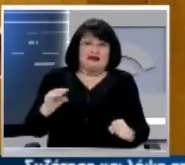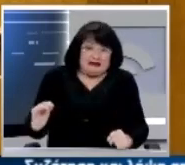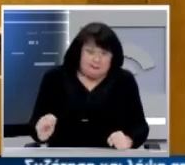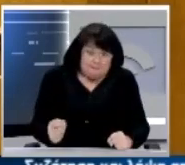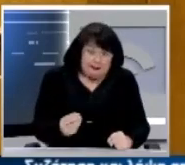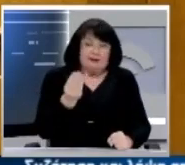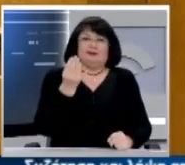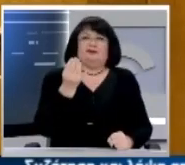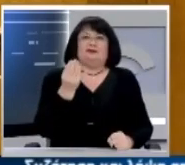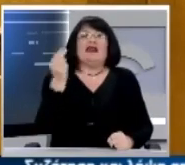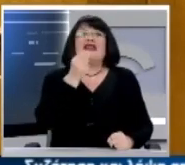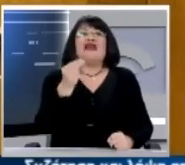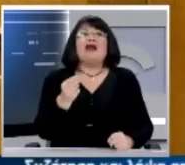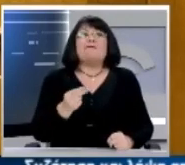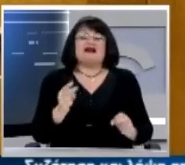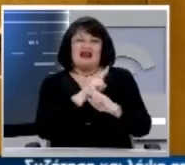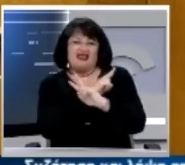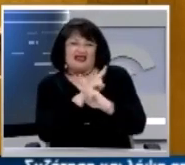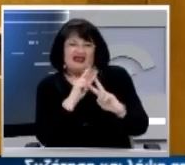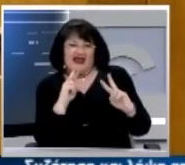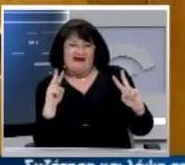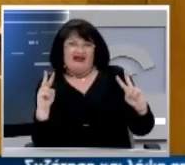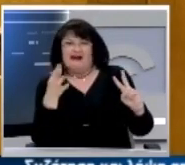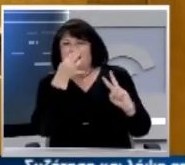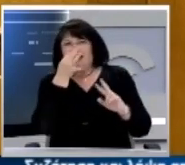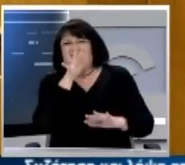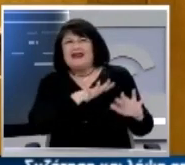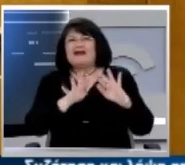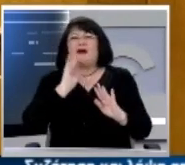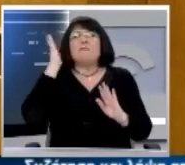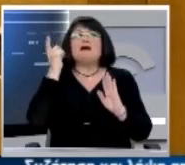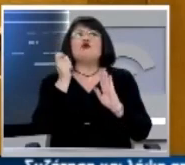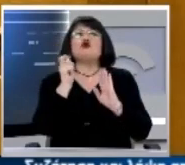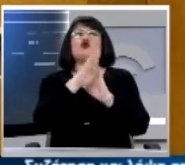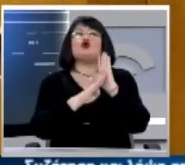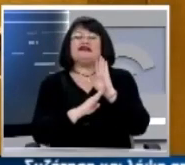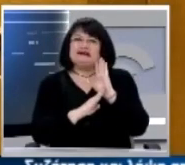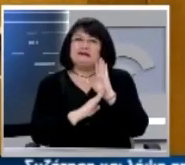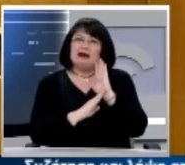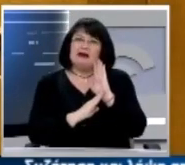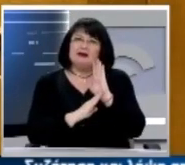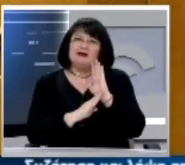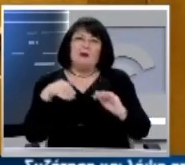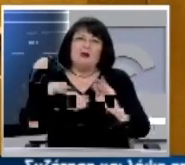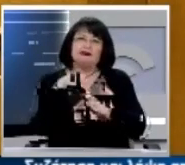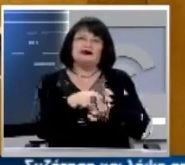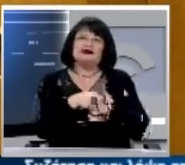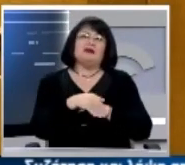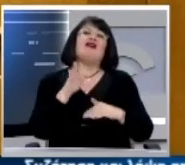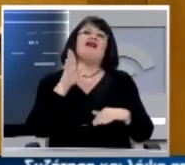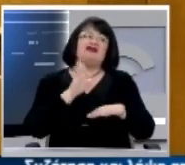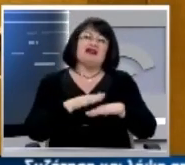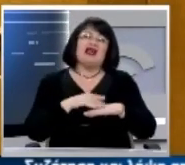επιφάνεια ζητήματα διαφάνειας και η διαφθορά του παλιού πολιτικού συστήματος το οποίο χρεοκόπησε τη χώρα,